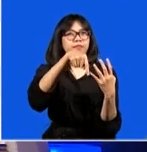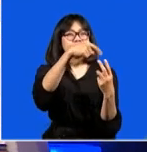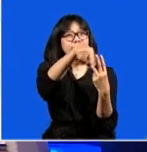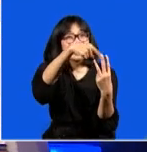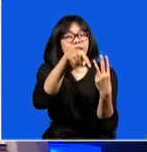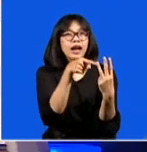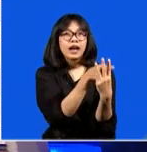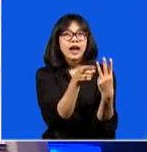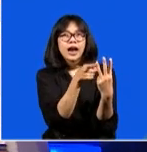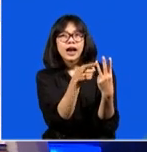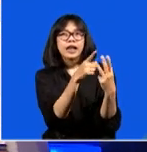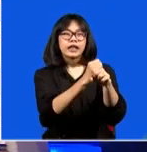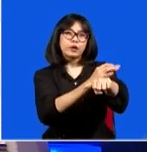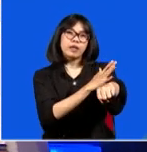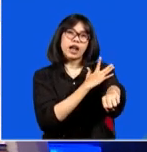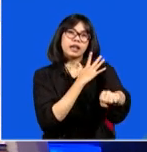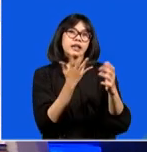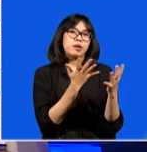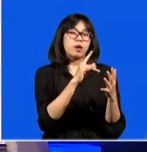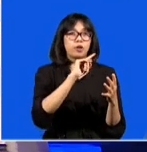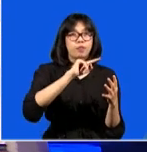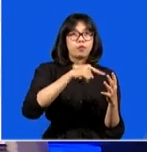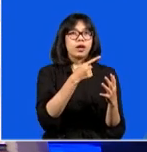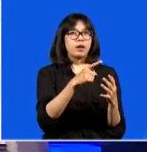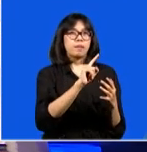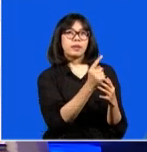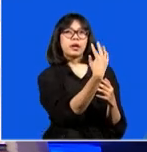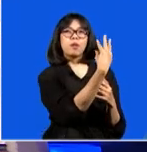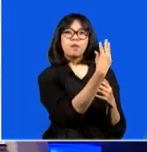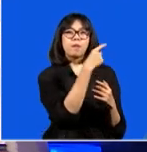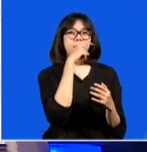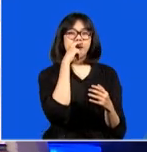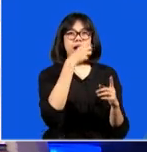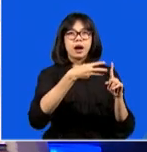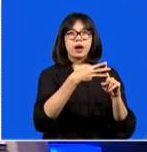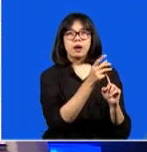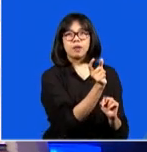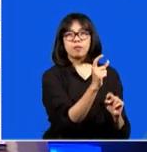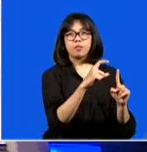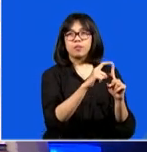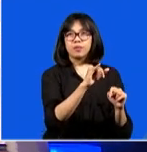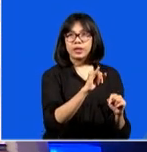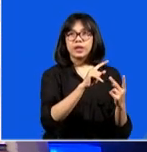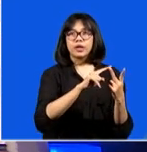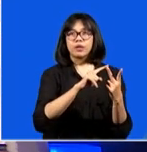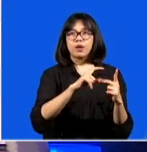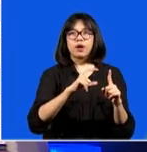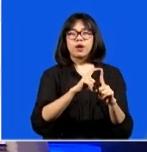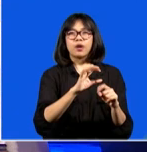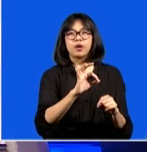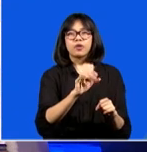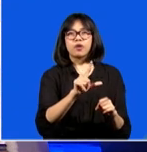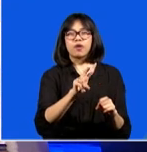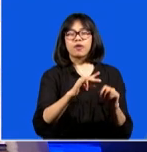itu dari mana ini kita bisa dimulai dulu mungkin pak Budi dulu lalu dilanjutkan budol Vina lalu Bu Lily lalu